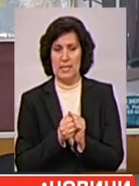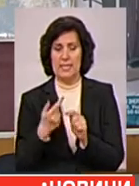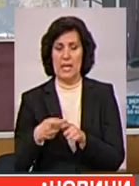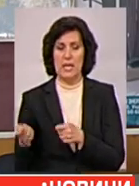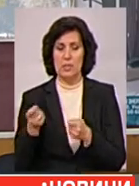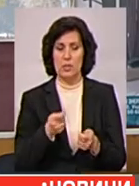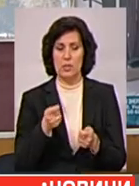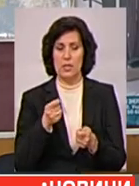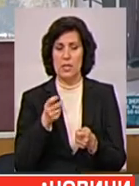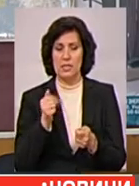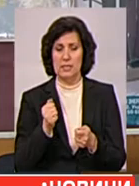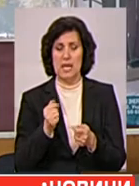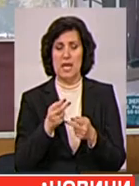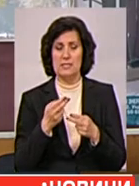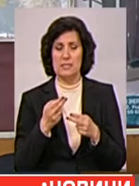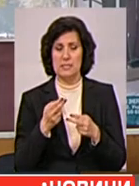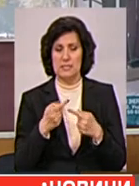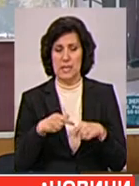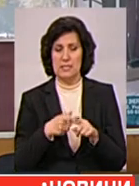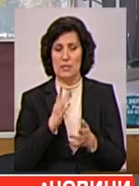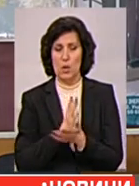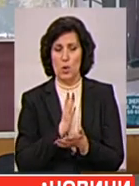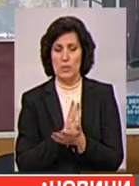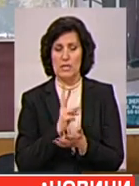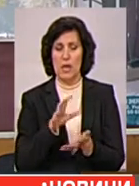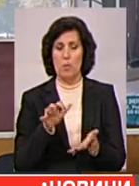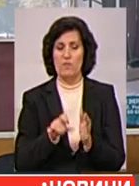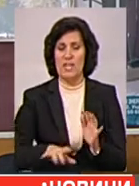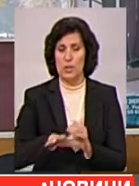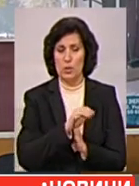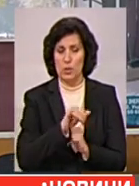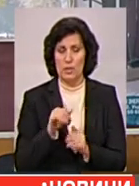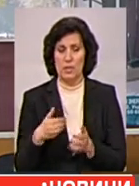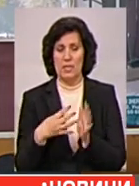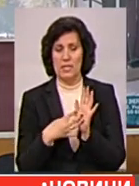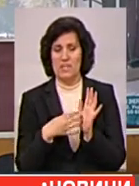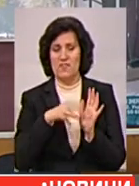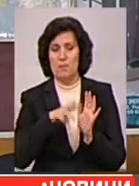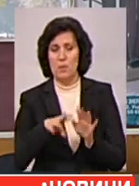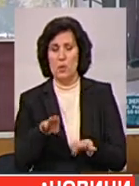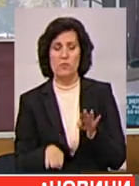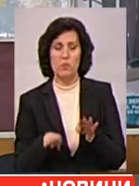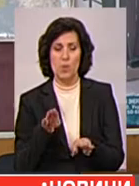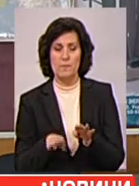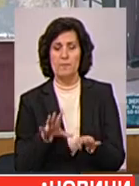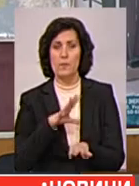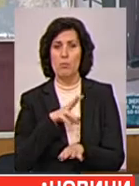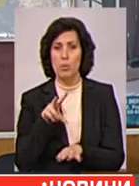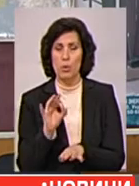надходила на електростанції, що знаходяться на контрольованій території, приблизно 9 мільйонів тонн